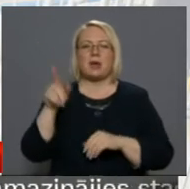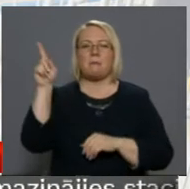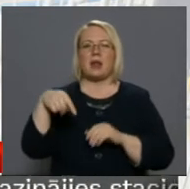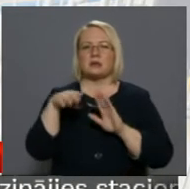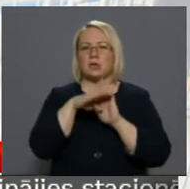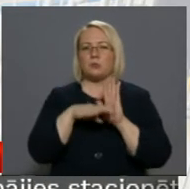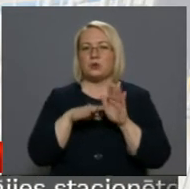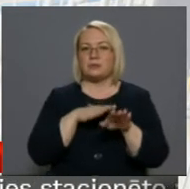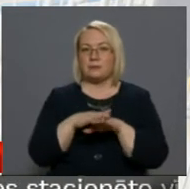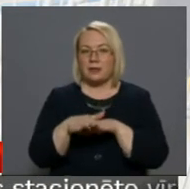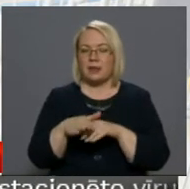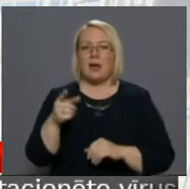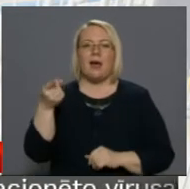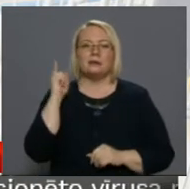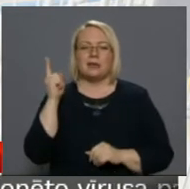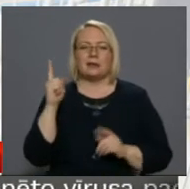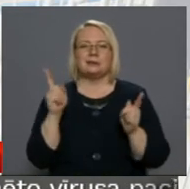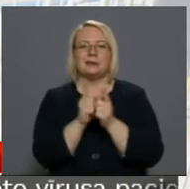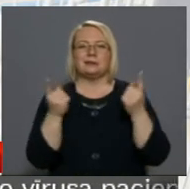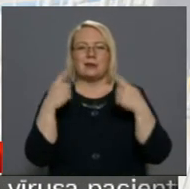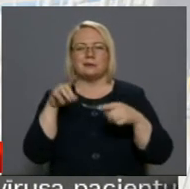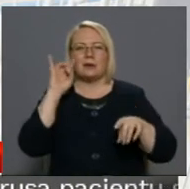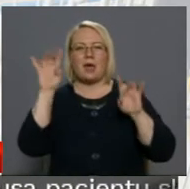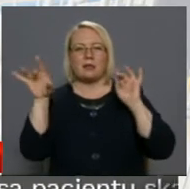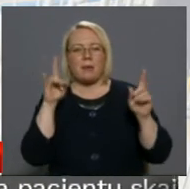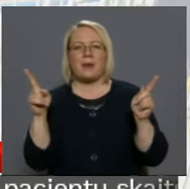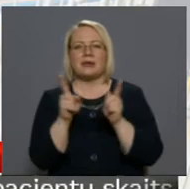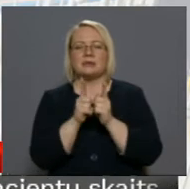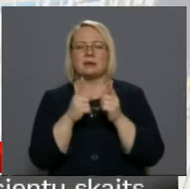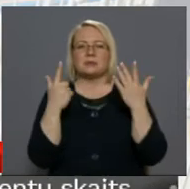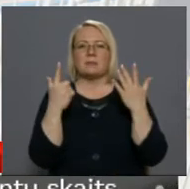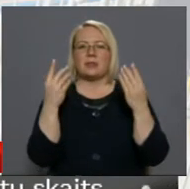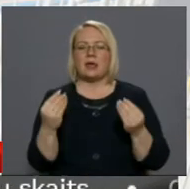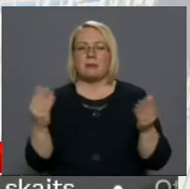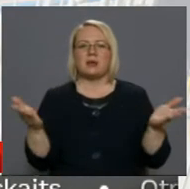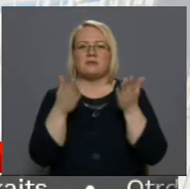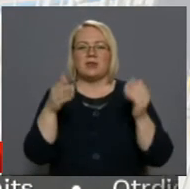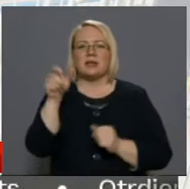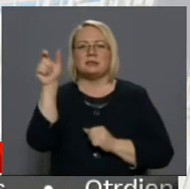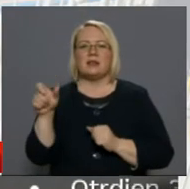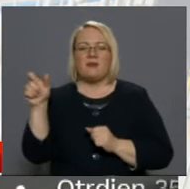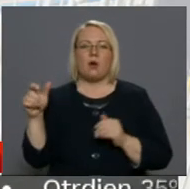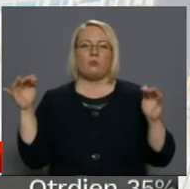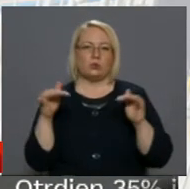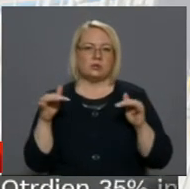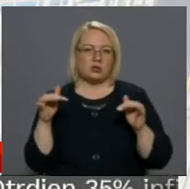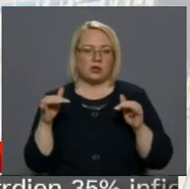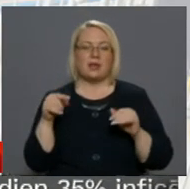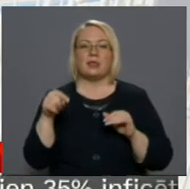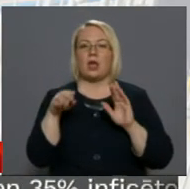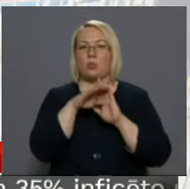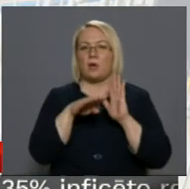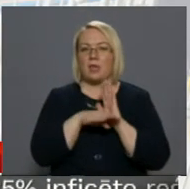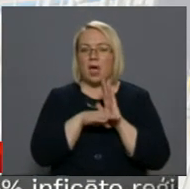izpildi. Aizliegtas izlaicīgas reklāmas akcijas īsākas par 7 dienām, kas veicina cilvēku pulcēšanos. Šie noteikumi